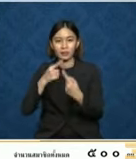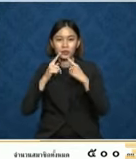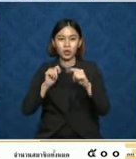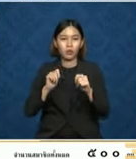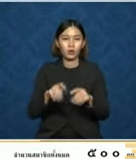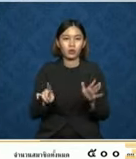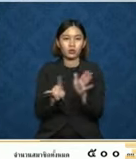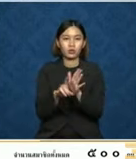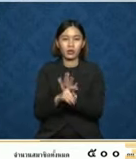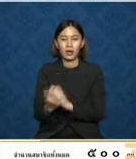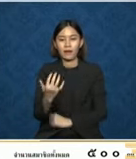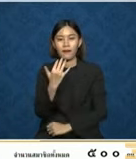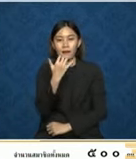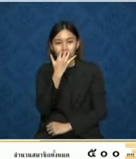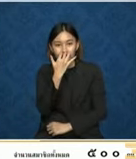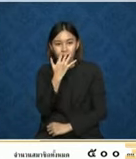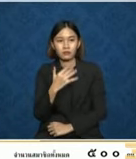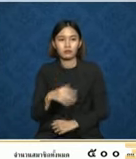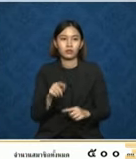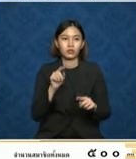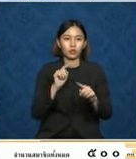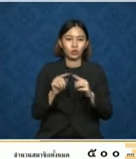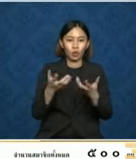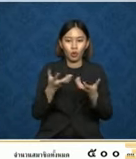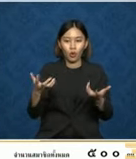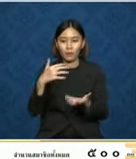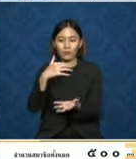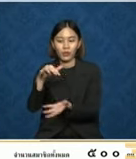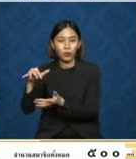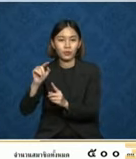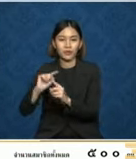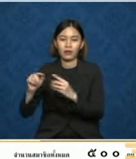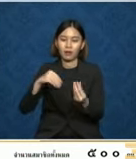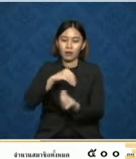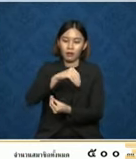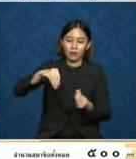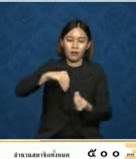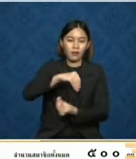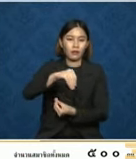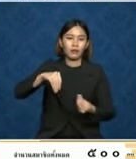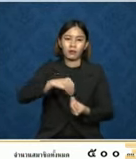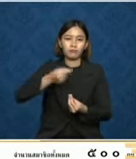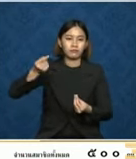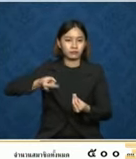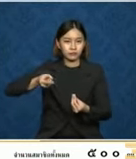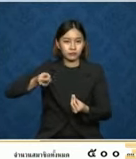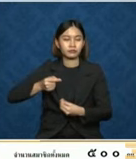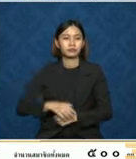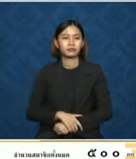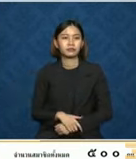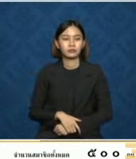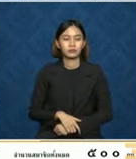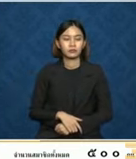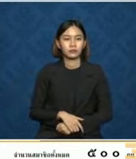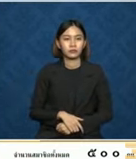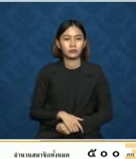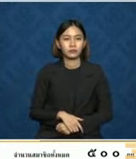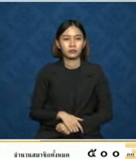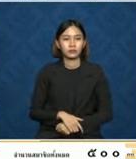ท้ายปัญหาด้านกลิ่นหรืออุบัติเหตุจากการขนถ่ายนั้นก็ยังวนเวียนอยู่ที่จุดเดิมตลอดนะครับท่านประธานครับสถาน